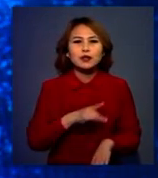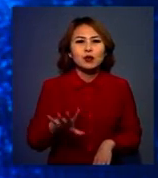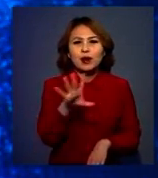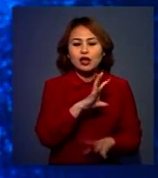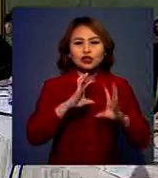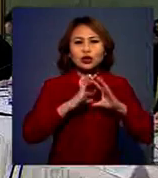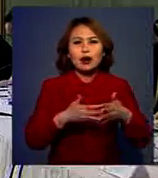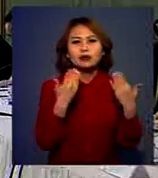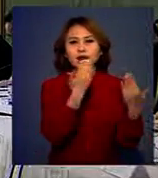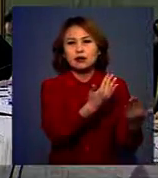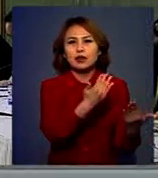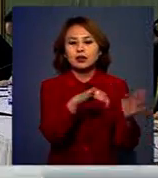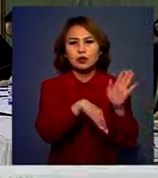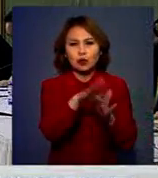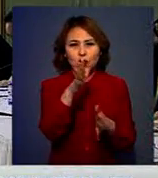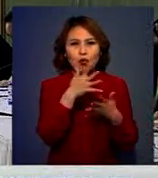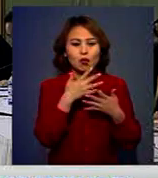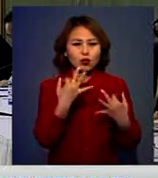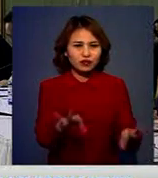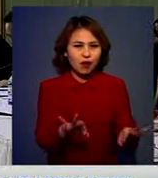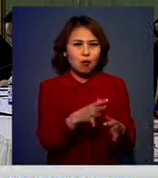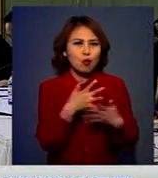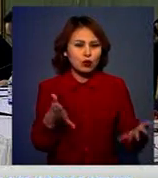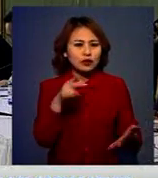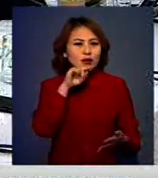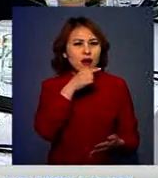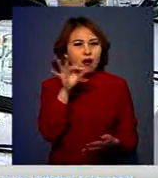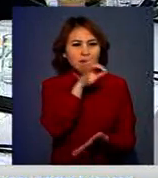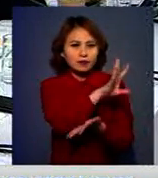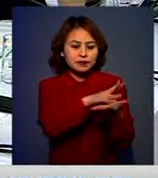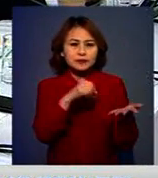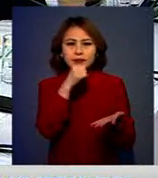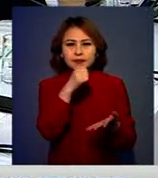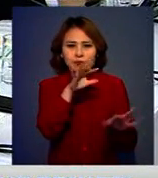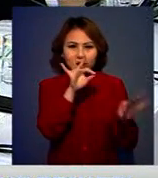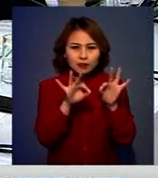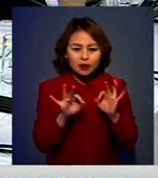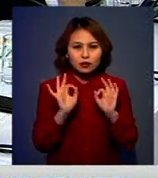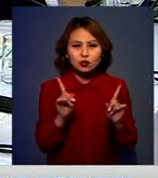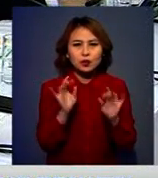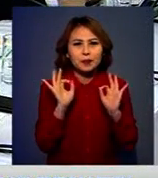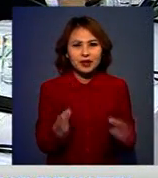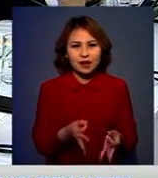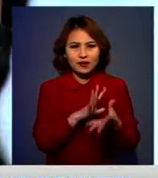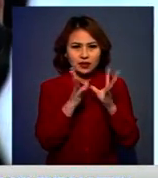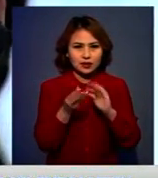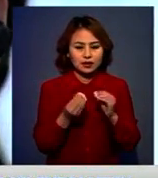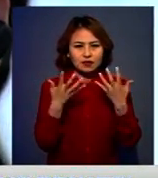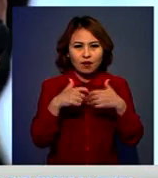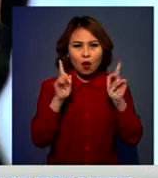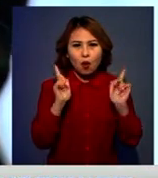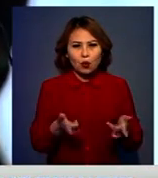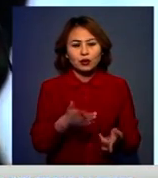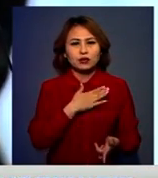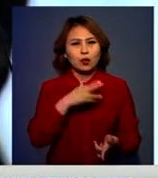Корея Республикасының жаһандық экономикалық тәуекелдерінен үлгі алу жолын қарастырды. Әсіресе цифрлық технологияның көшбасында тұрған